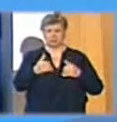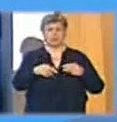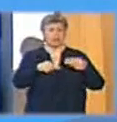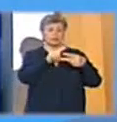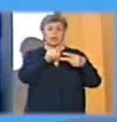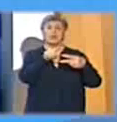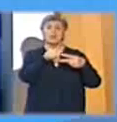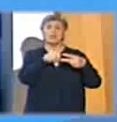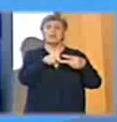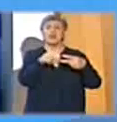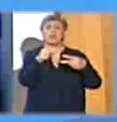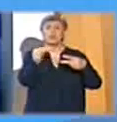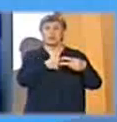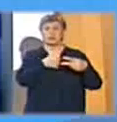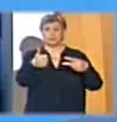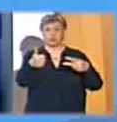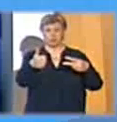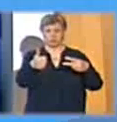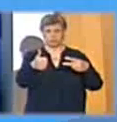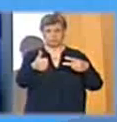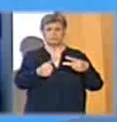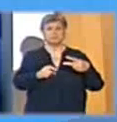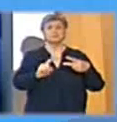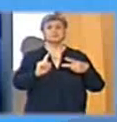σας ανέφερα για την έκθεση,